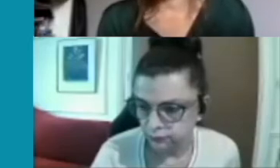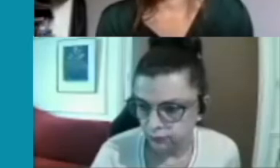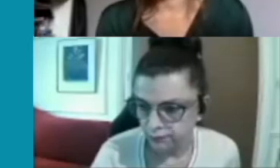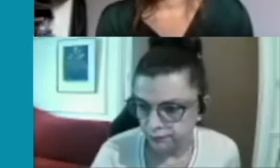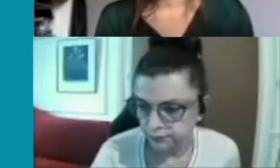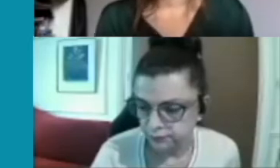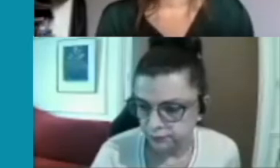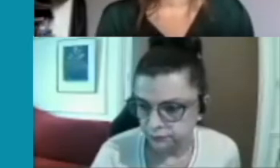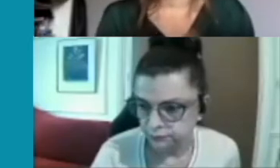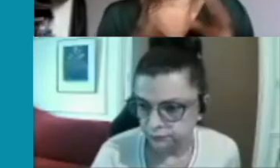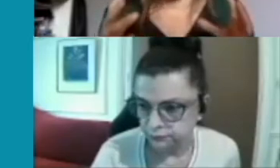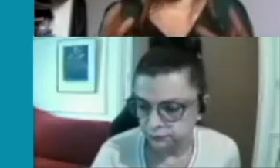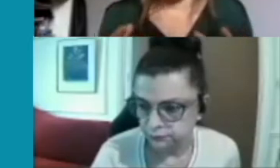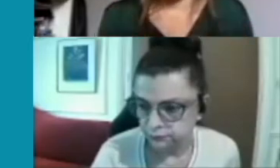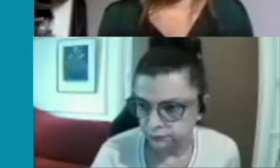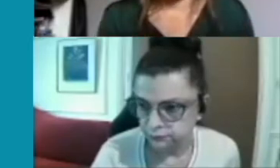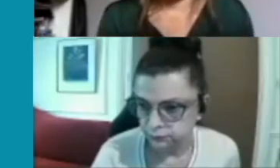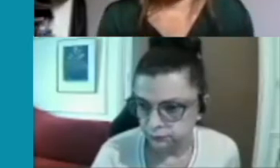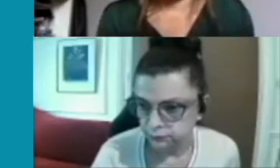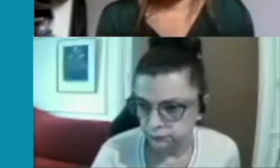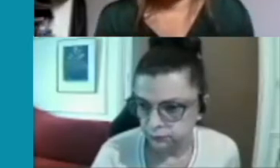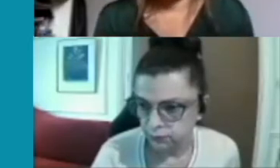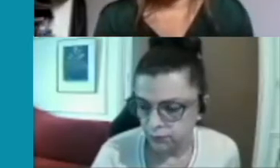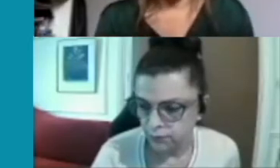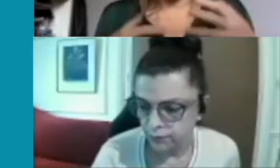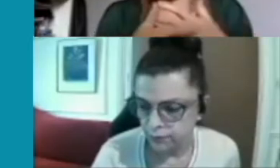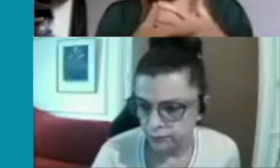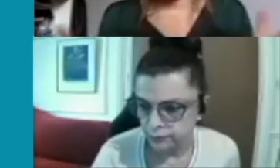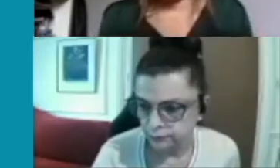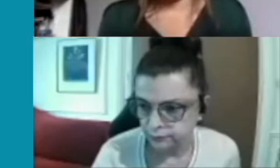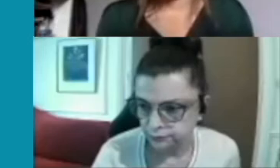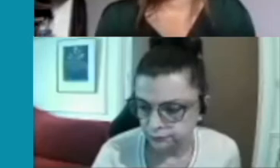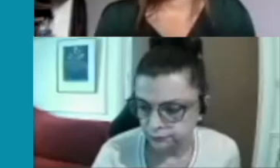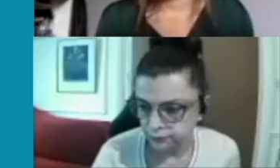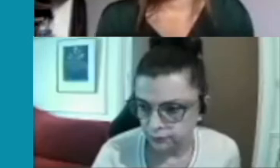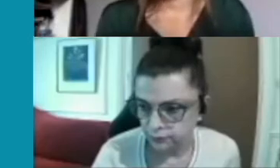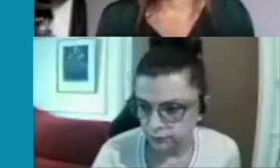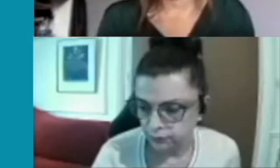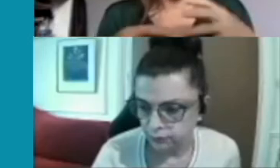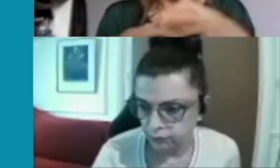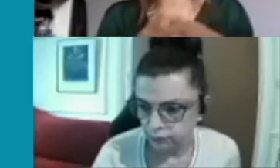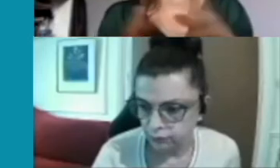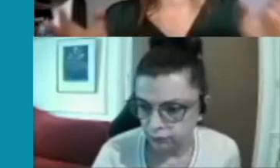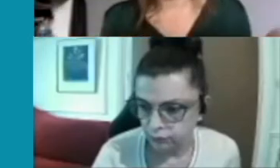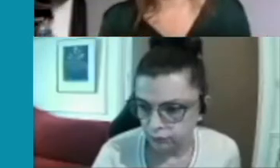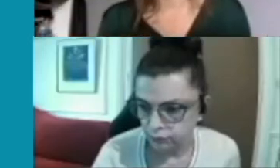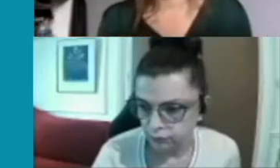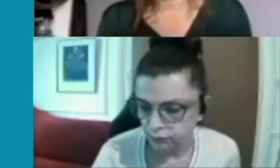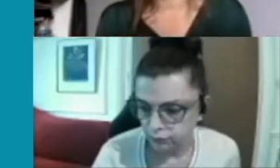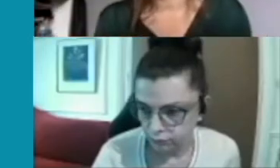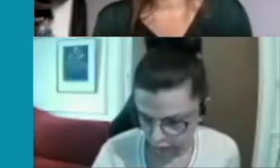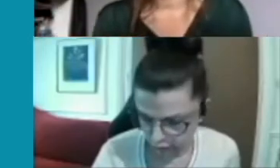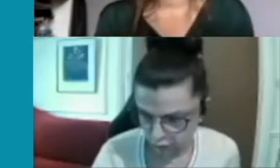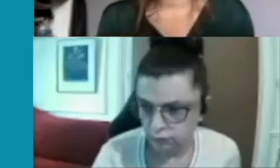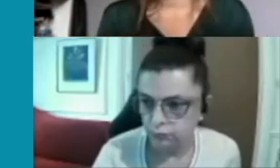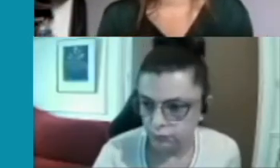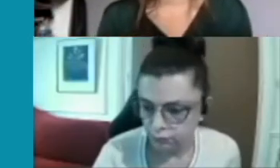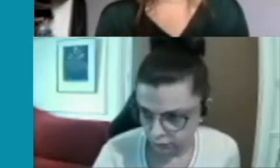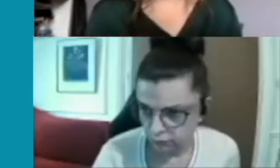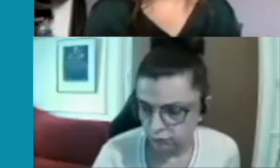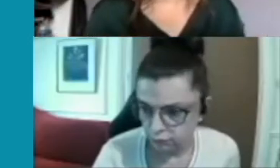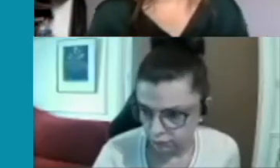heures avec un même groupe de personnes volontaires qui avaient la diversité des profils décrits, donc avec la diversité aussi de